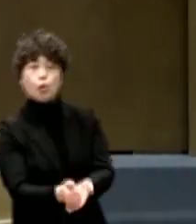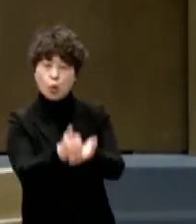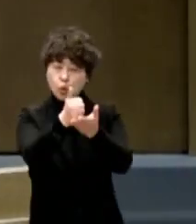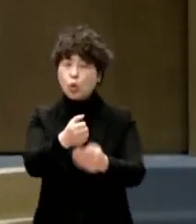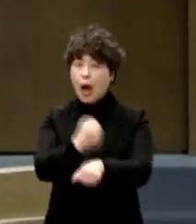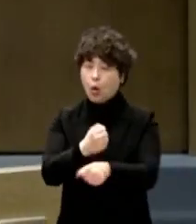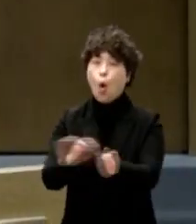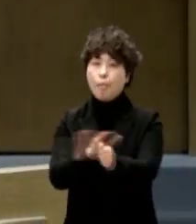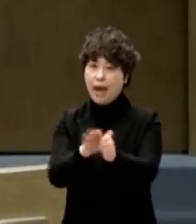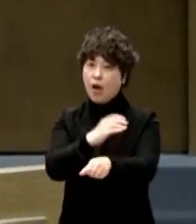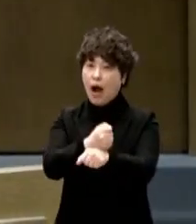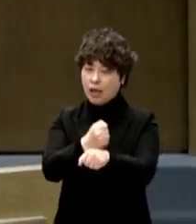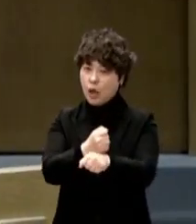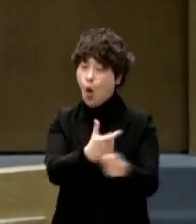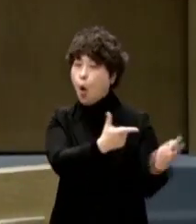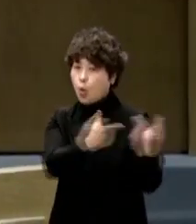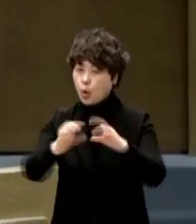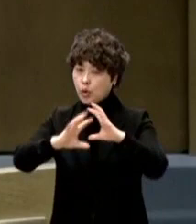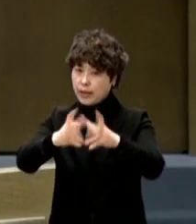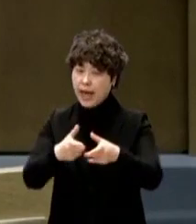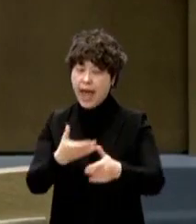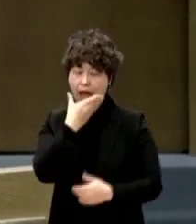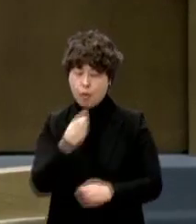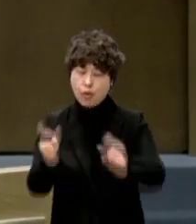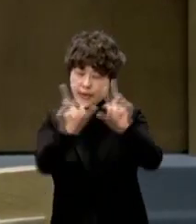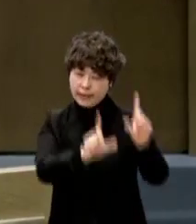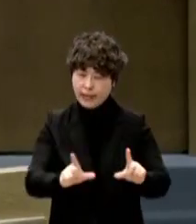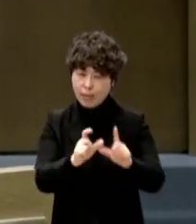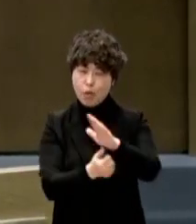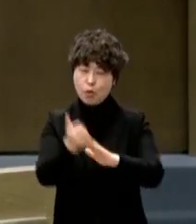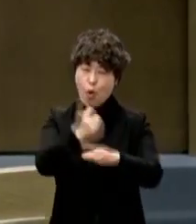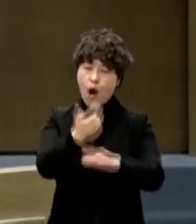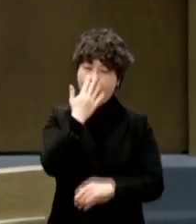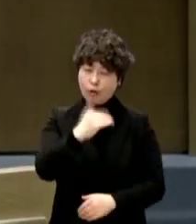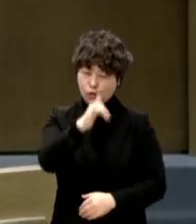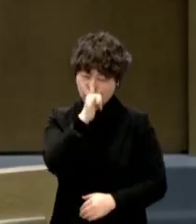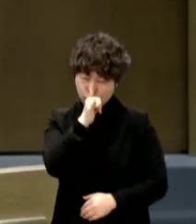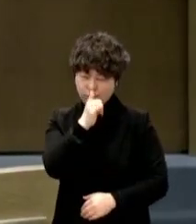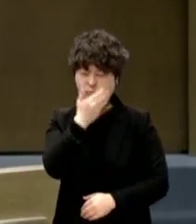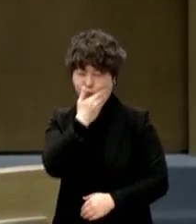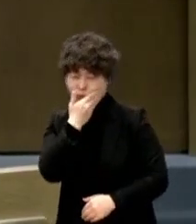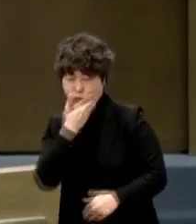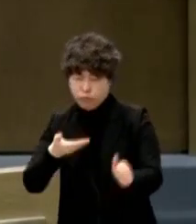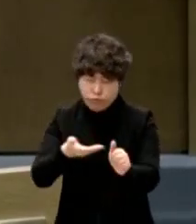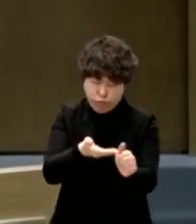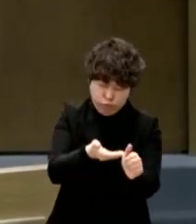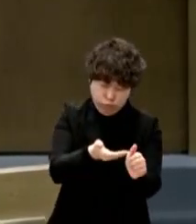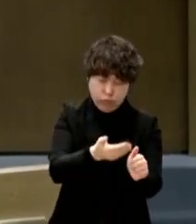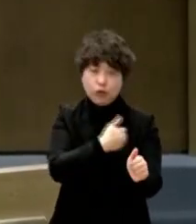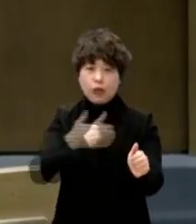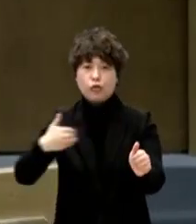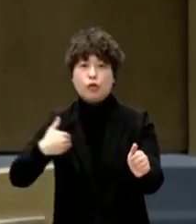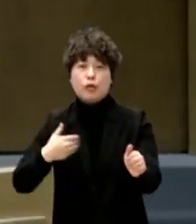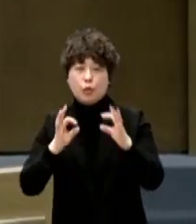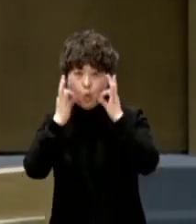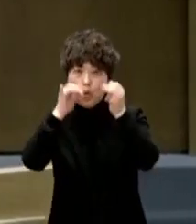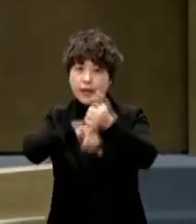배려하면서 공동체 속에서 행복한 삶을 영위할 수 있는 역량을 갖춰나가도록